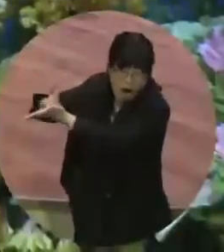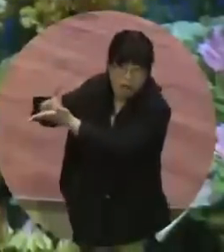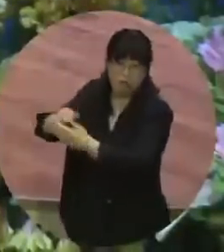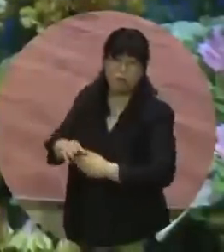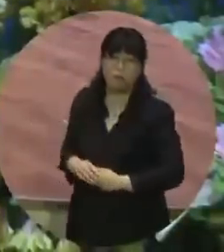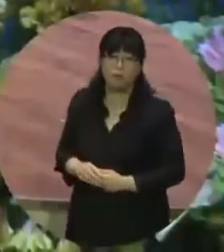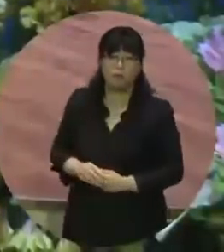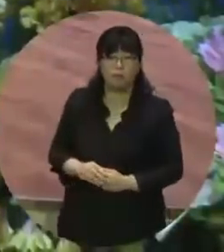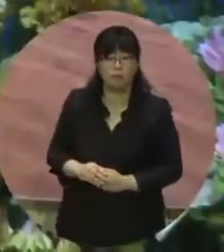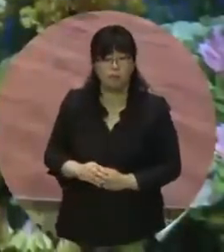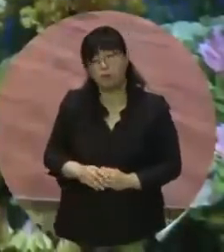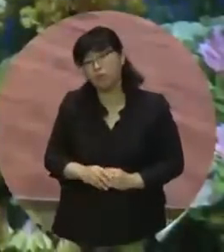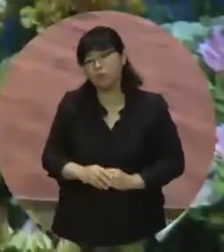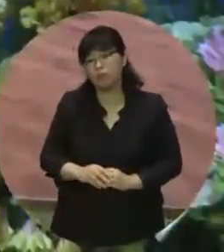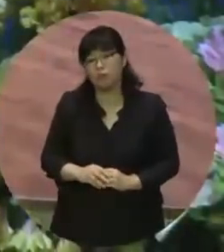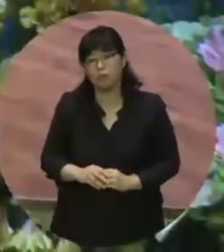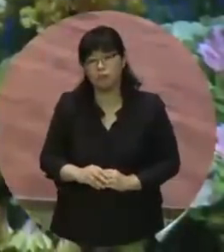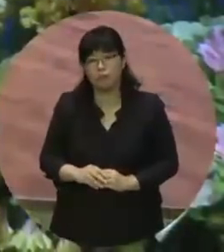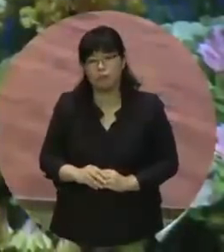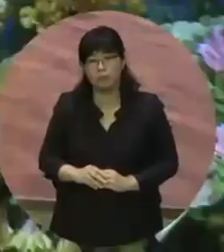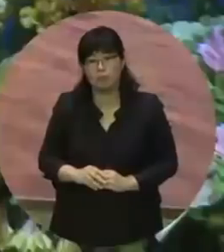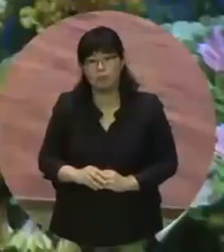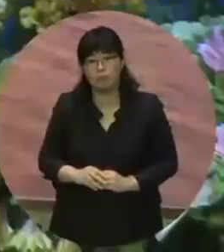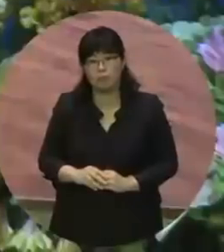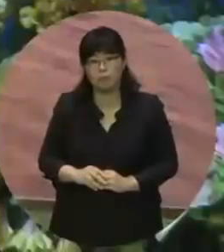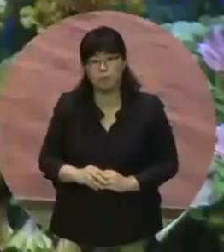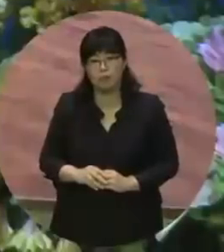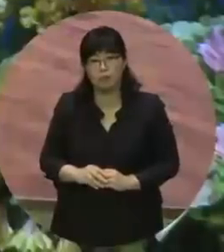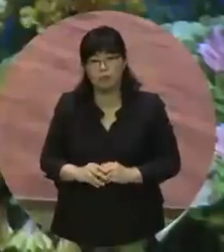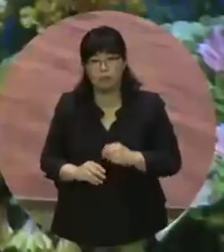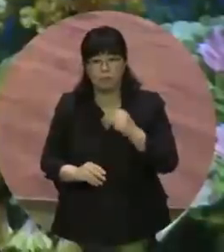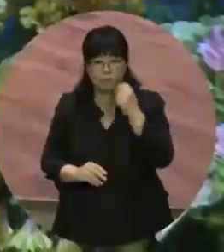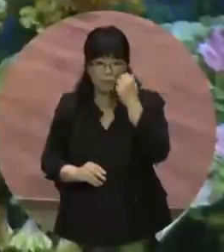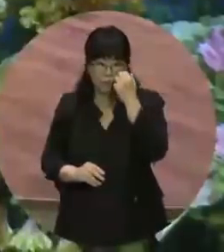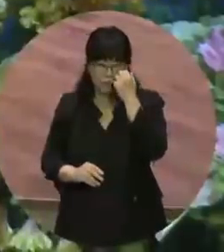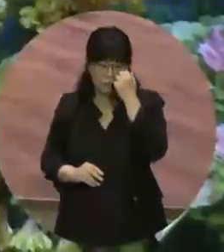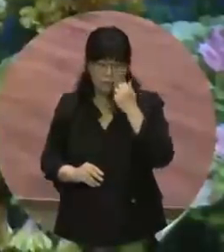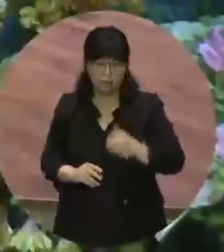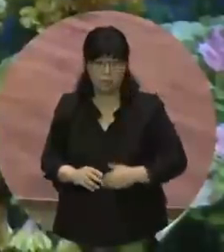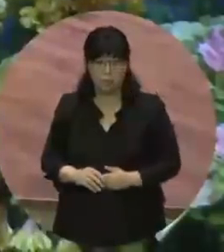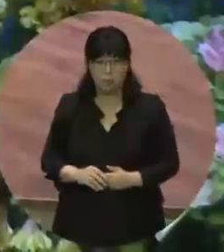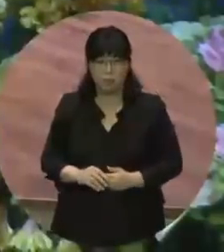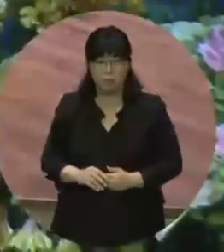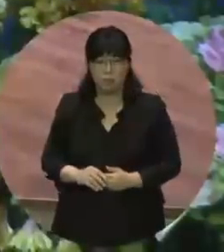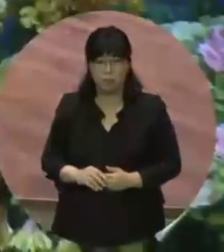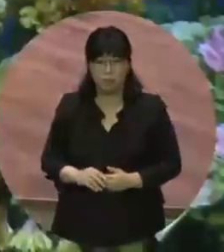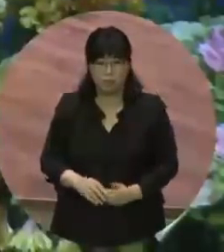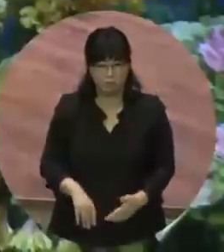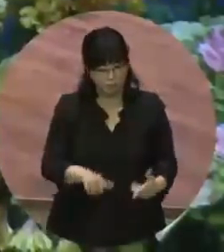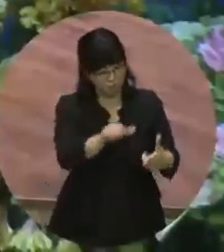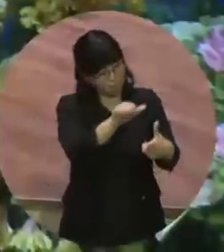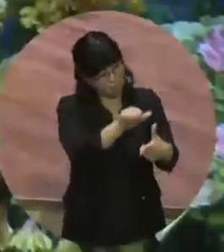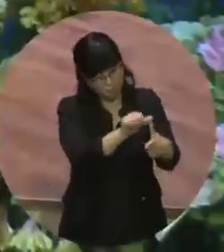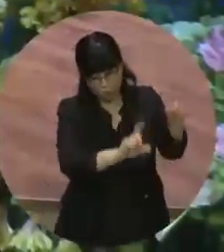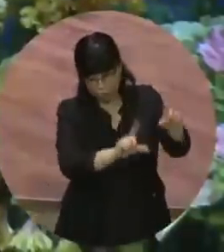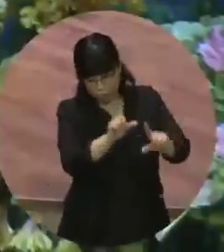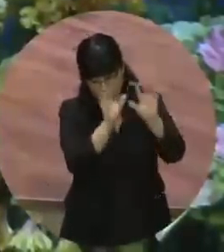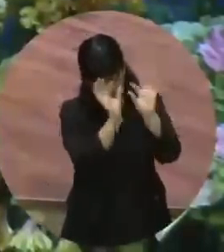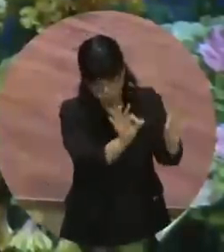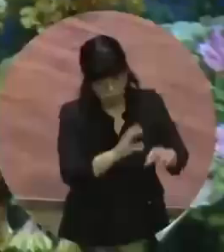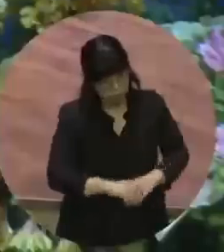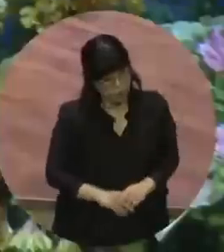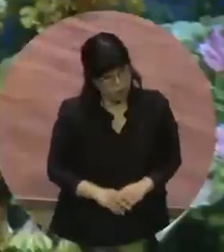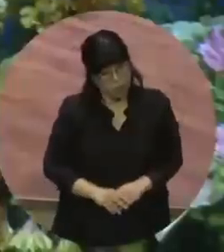우상 숭배와 체질에 대한 이 사람의 이 결과가 그래서 후에 소리 내어 울며